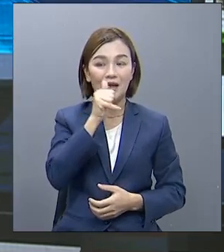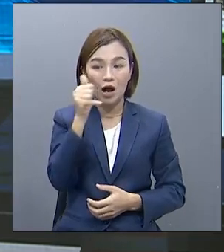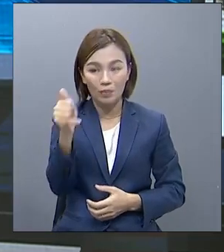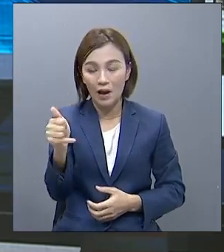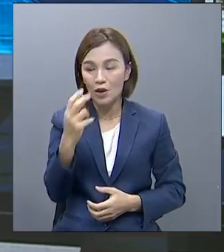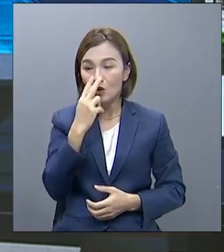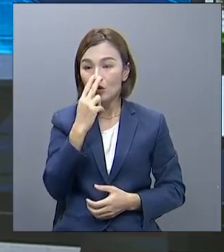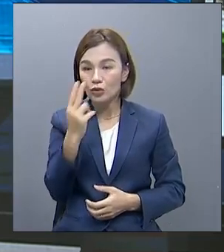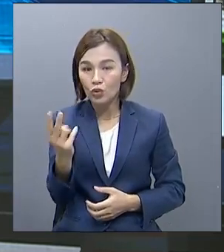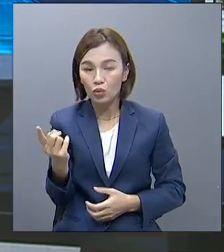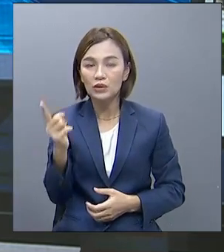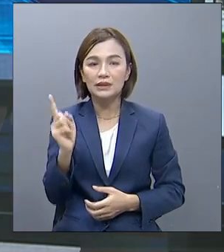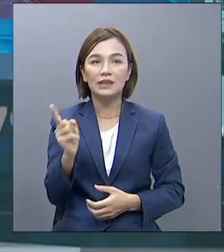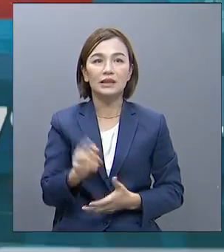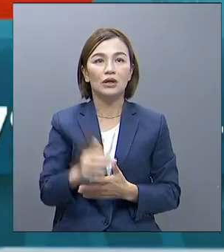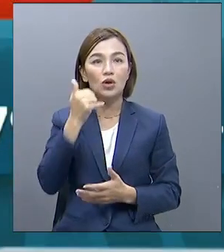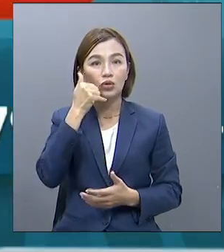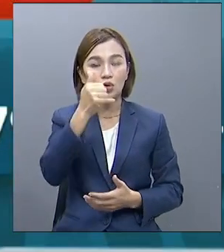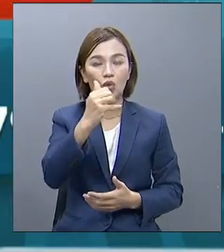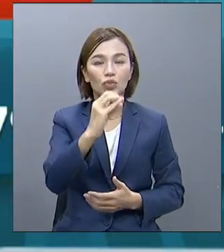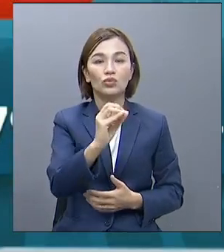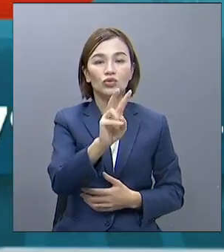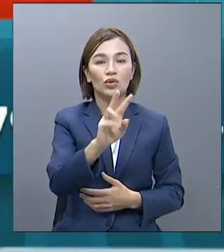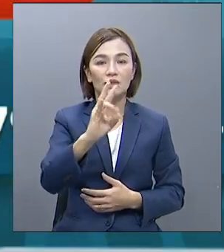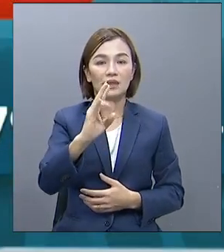ะติดต่อเข้ามาได้เลยค่ะผ่านเบอร์นี้ค่ะ